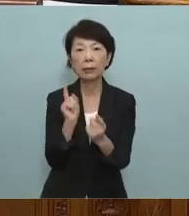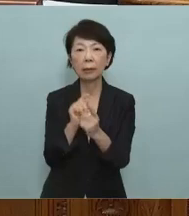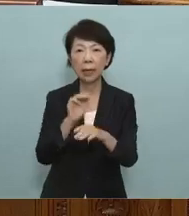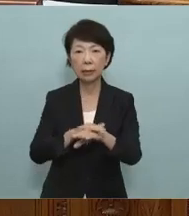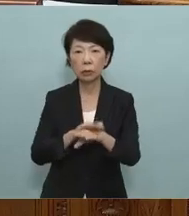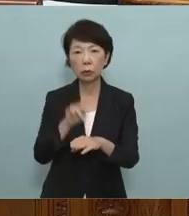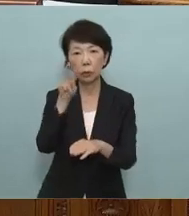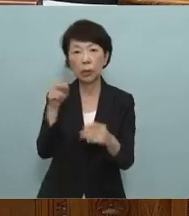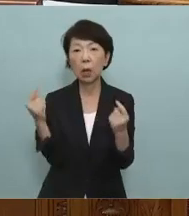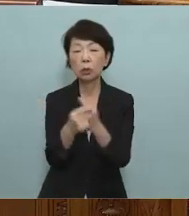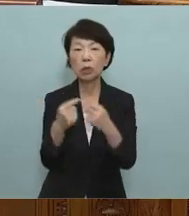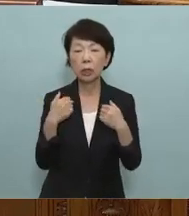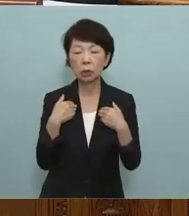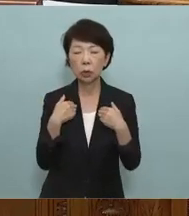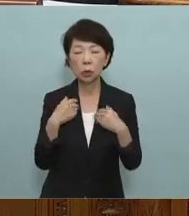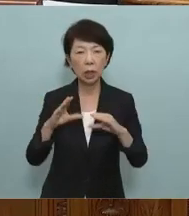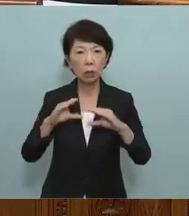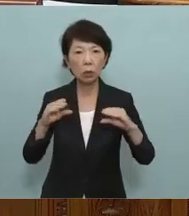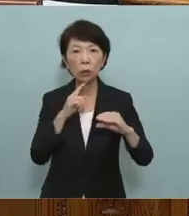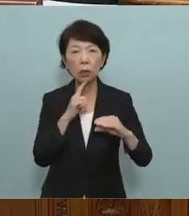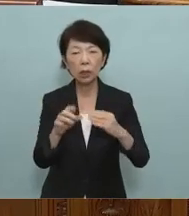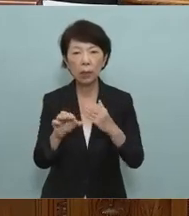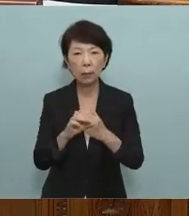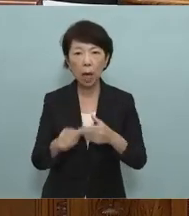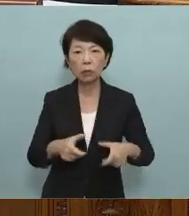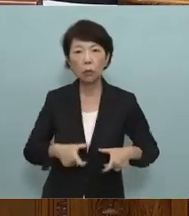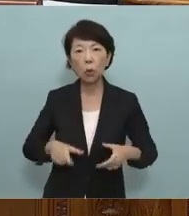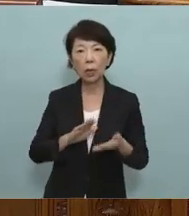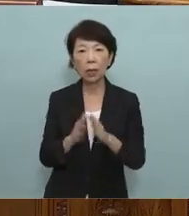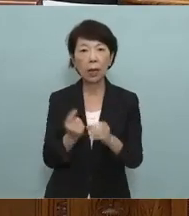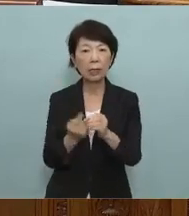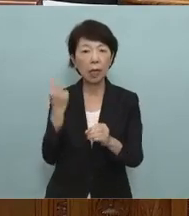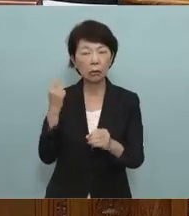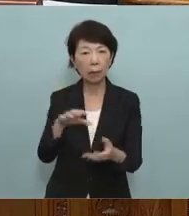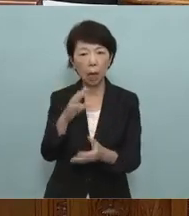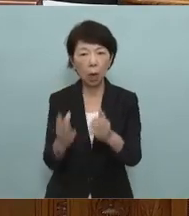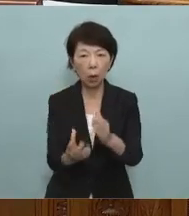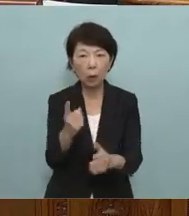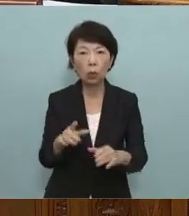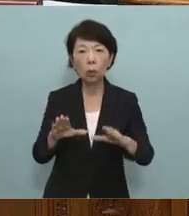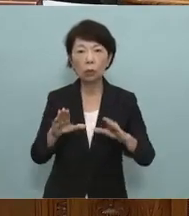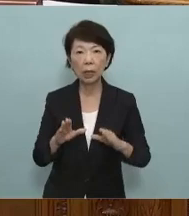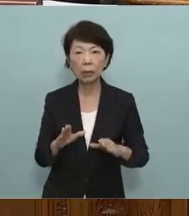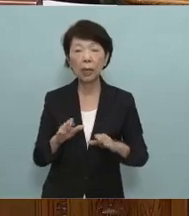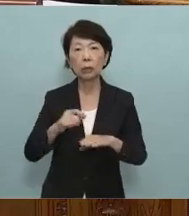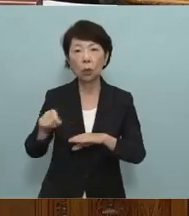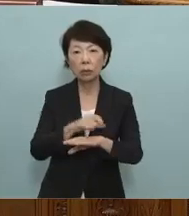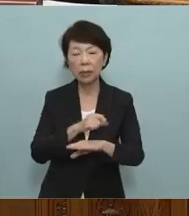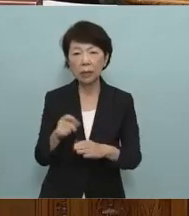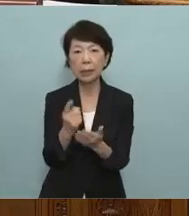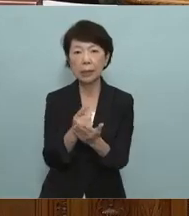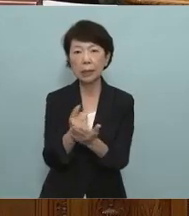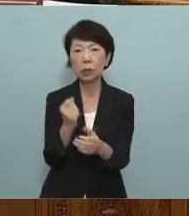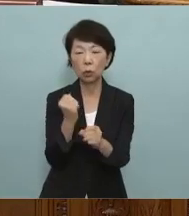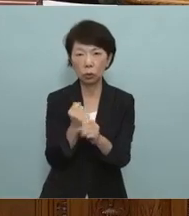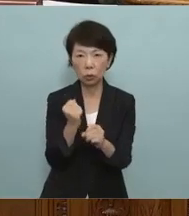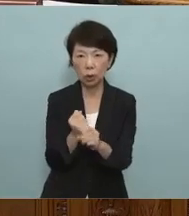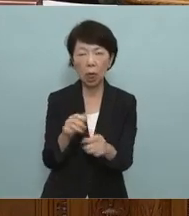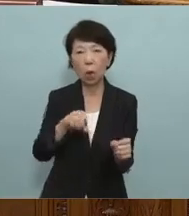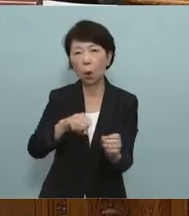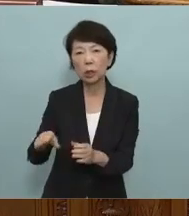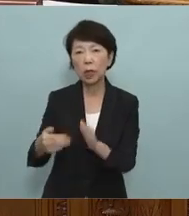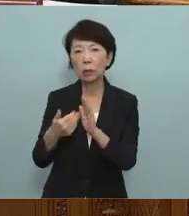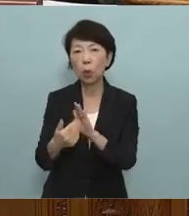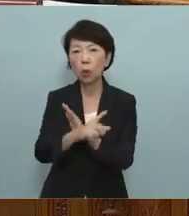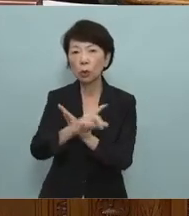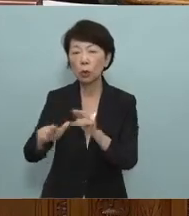です。ソフト面では、福岡県が昨年の事件を受けて、独自に指針を作り、置き去り防止